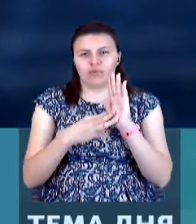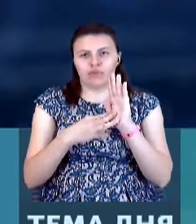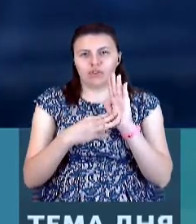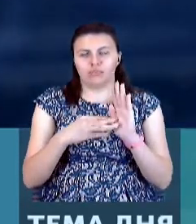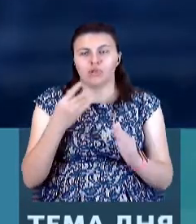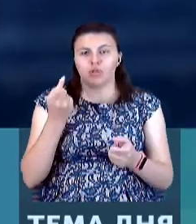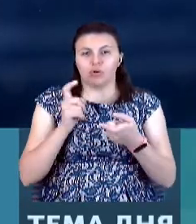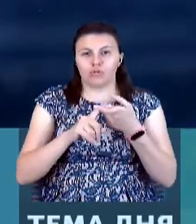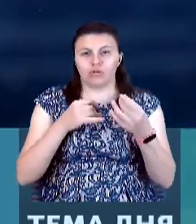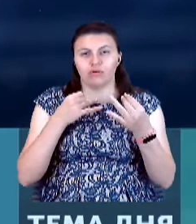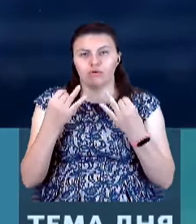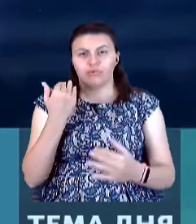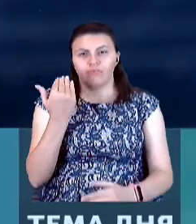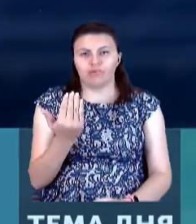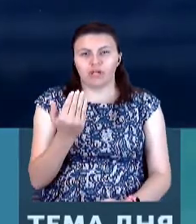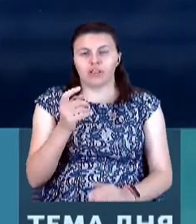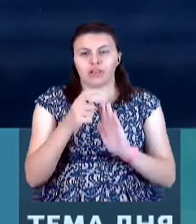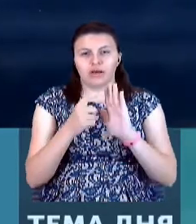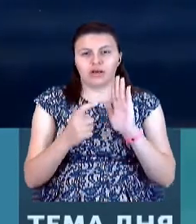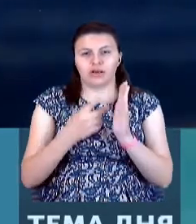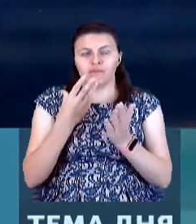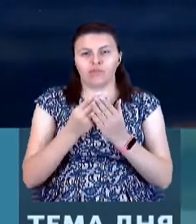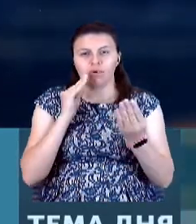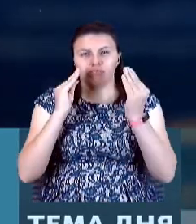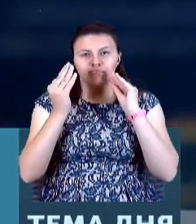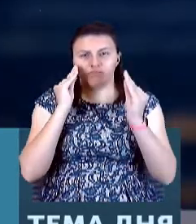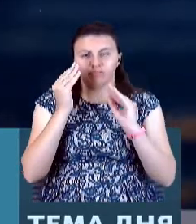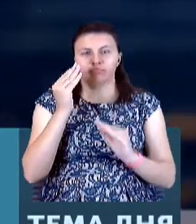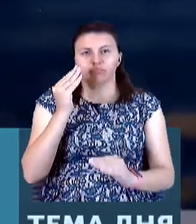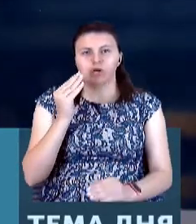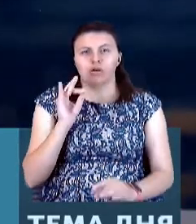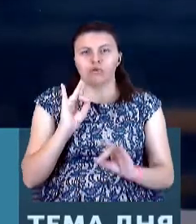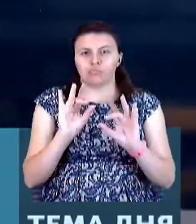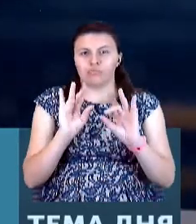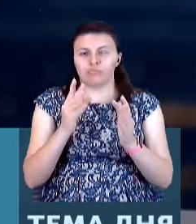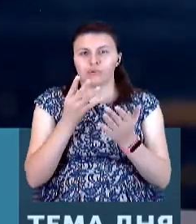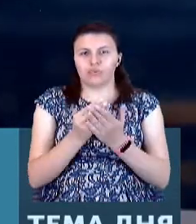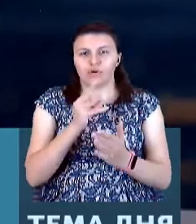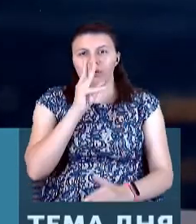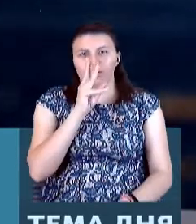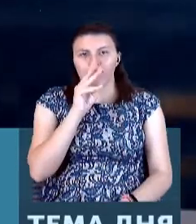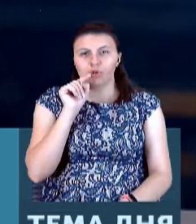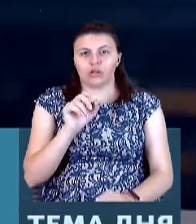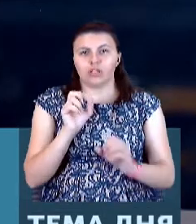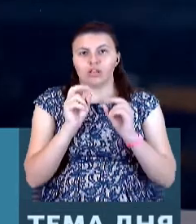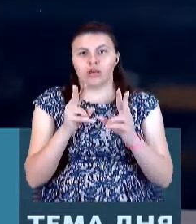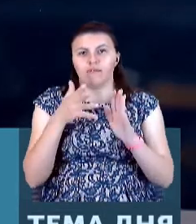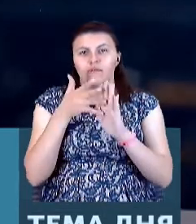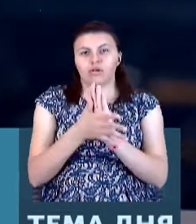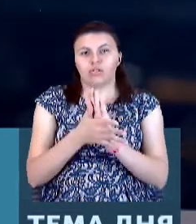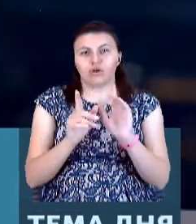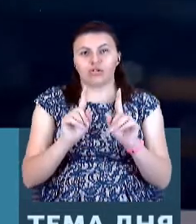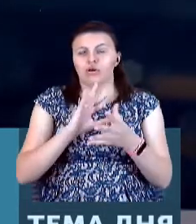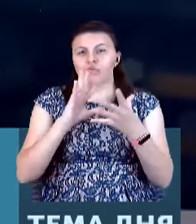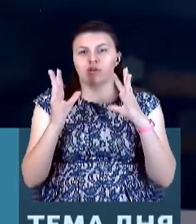050-210-08-98. Долучайтесь до розмови і ви, діліться своїми враженнями, думками, розповідайте про свою заробітну плату, про те, як ви її витрачаєте і чого